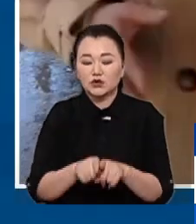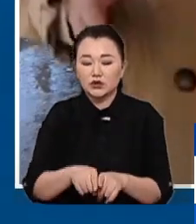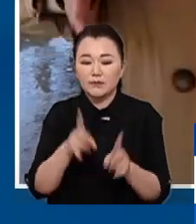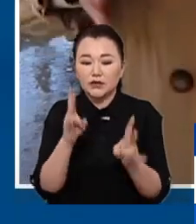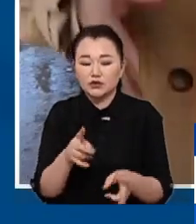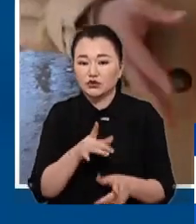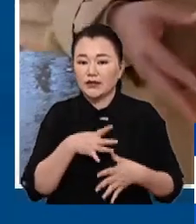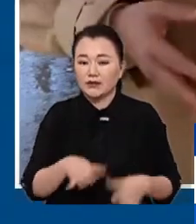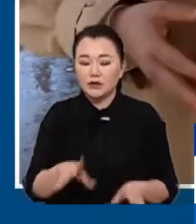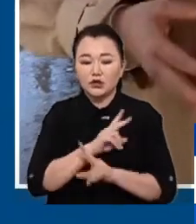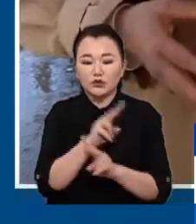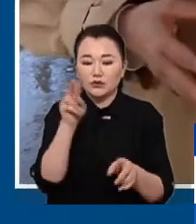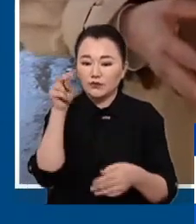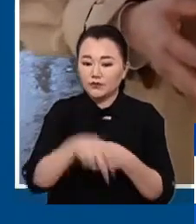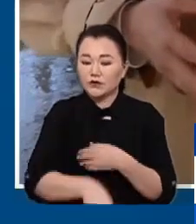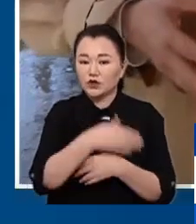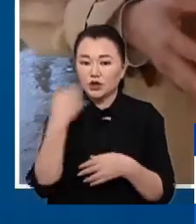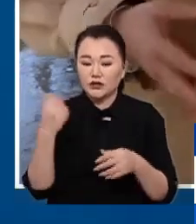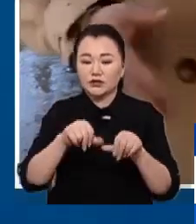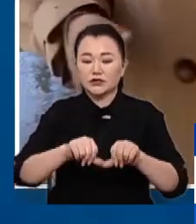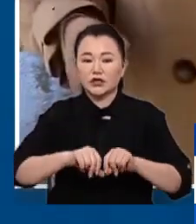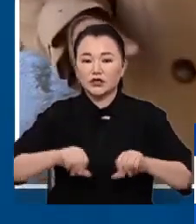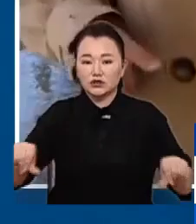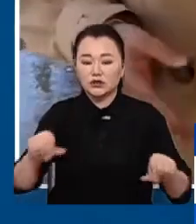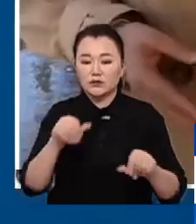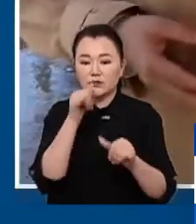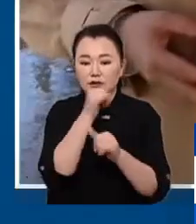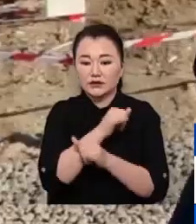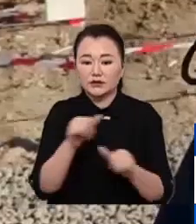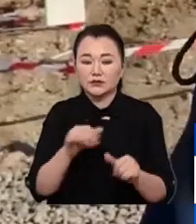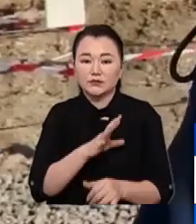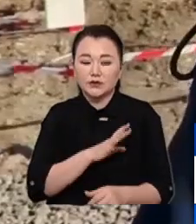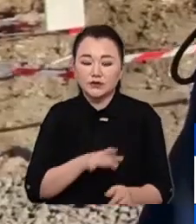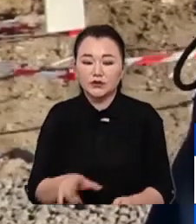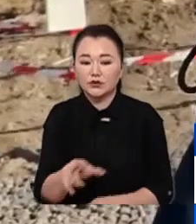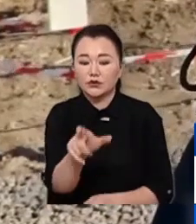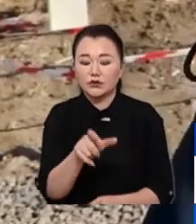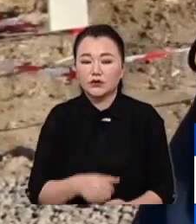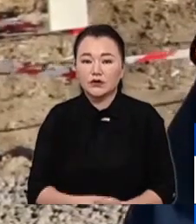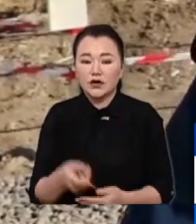и никто не провалился, под шаткое сооружение проезд перекрыли.